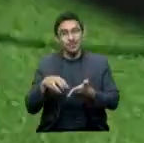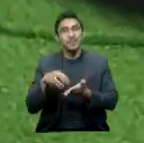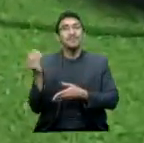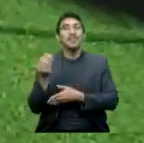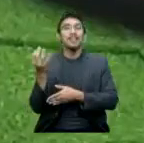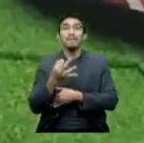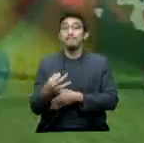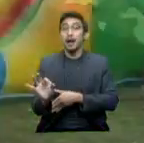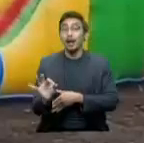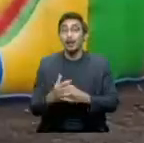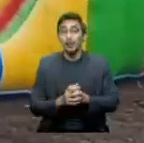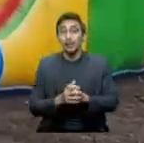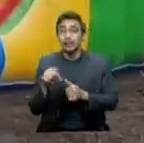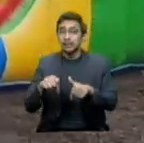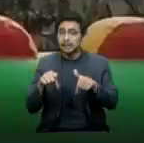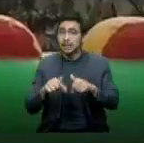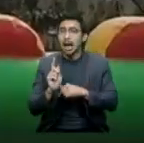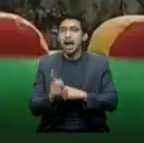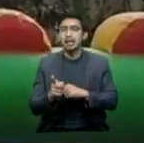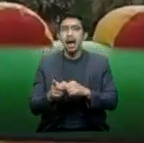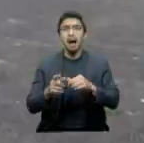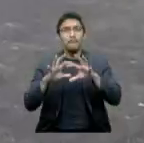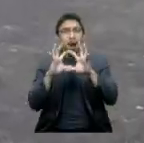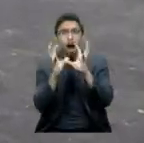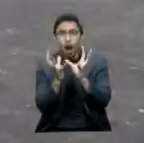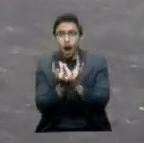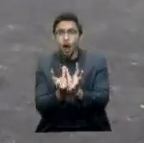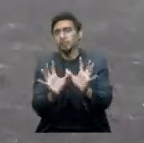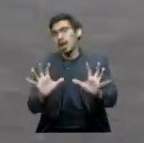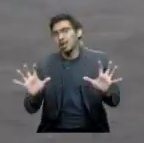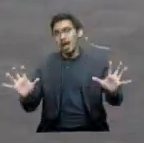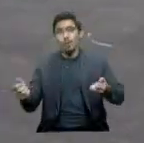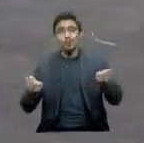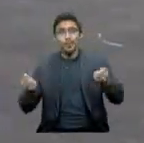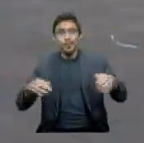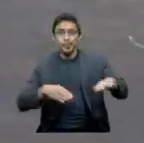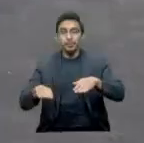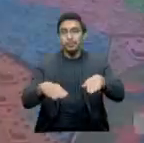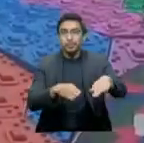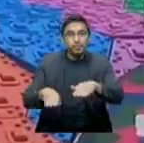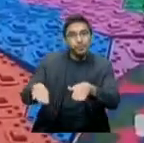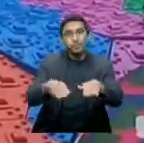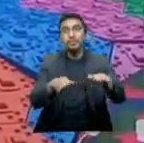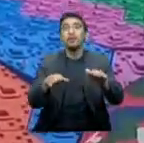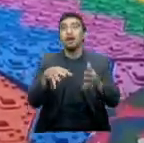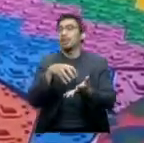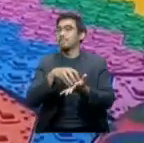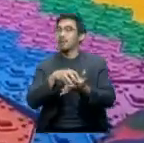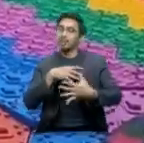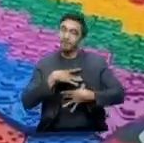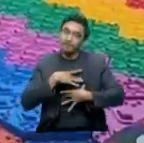Belasan wahana mulai dari wahana Istana Balon, Bom-bom Car, hingga wahana terfavorit Rainbow